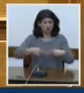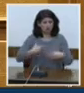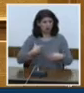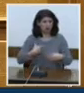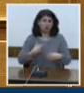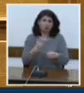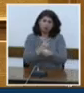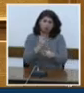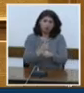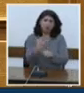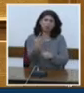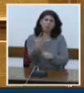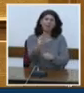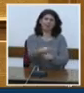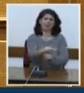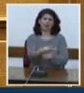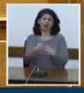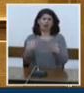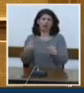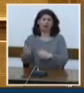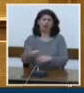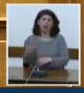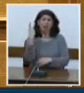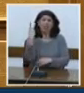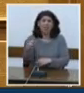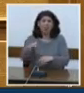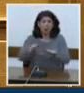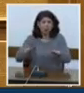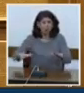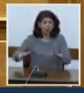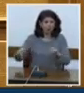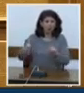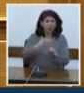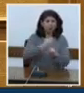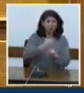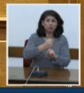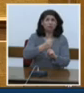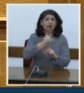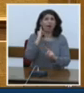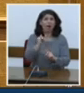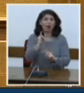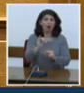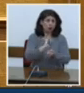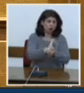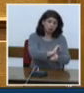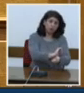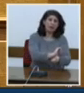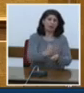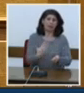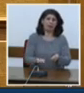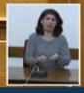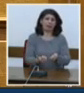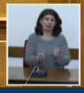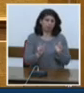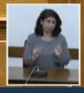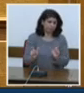10 ευρώ. 200 παιδιά, τα οποία κρατιόντουσαν ακόμα σε κρατητήρια της